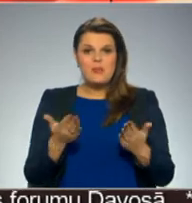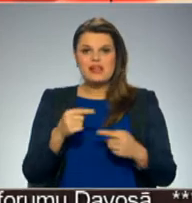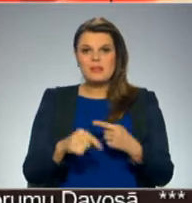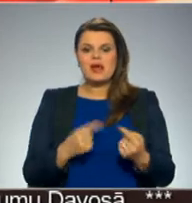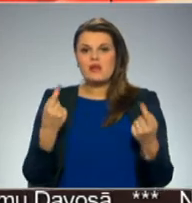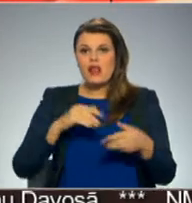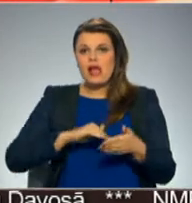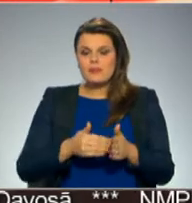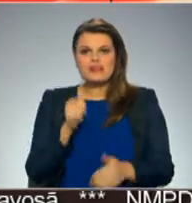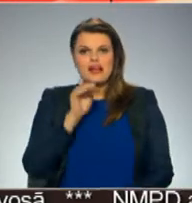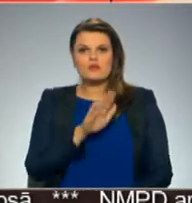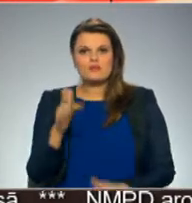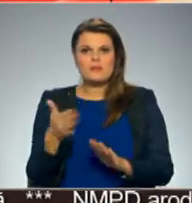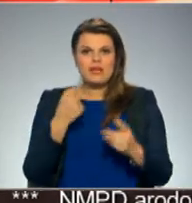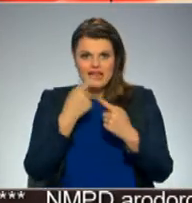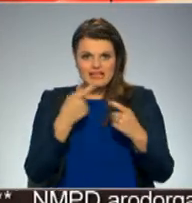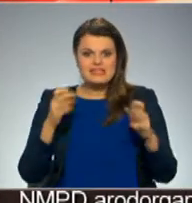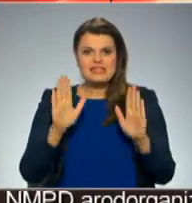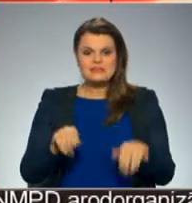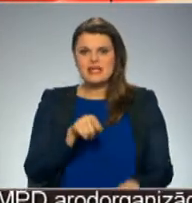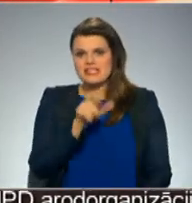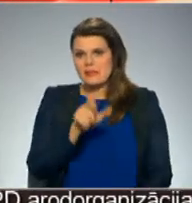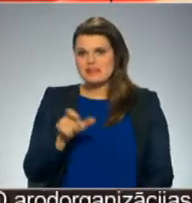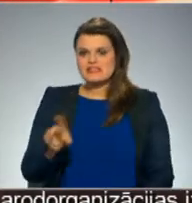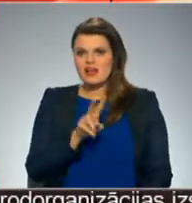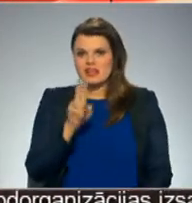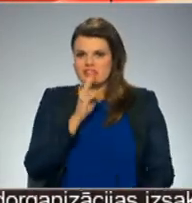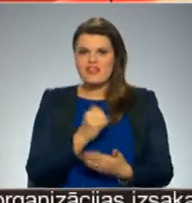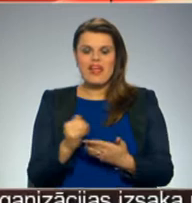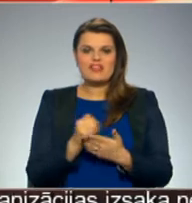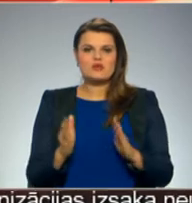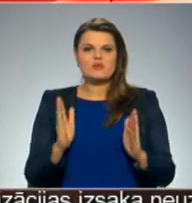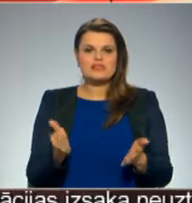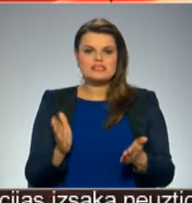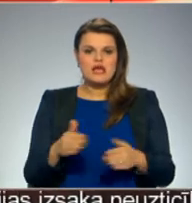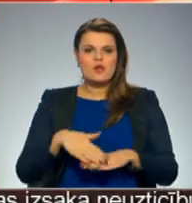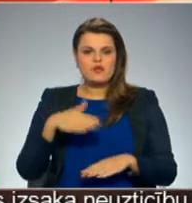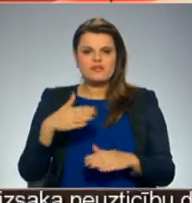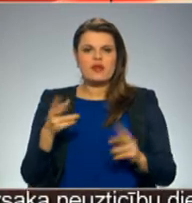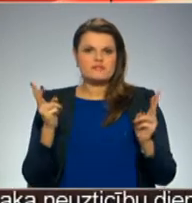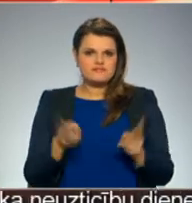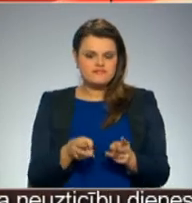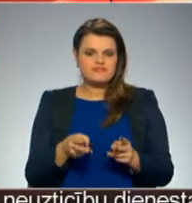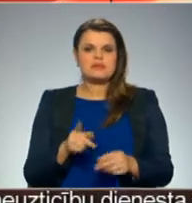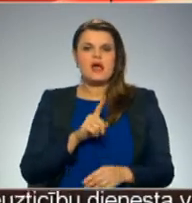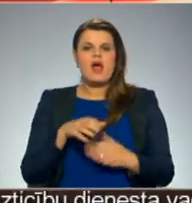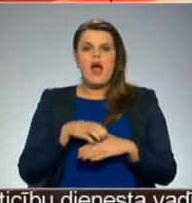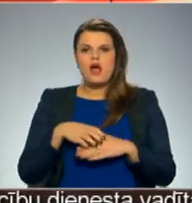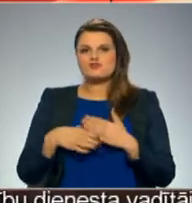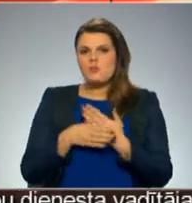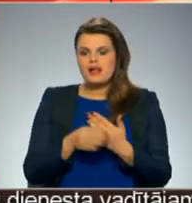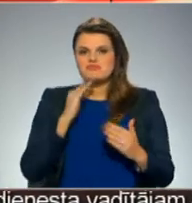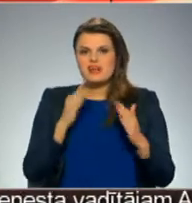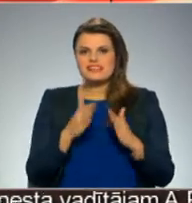Mainīgajos laika apstākļos ikdien pienāk arī ziņas par tiem cilvēkiem, kas netīrīto un slideno ietvi dēļ gūst traumas. Mediķu palīdzība